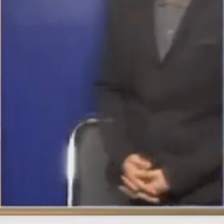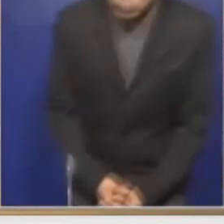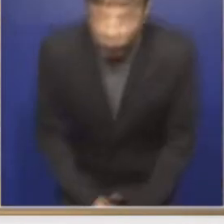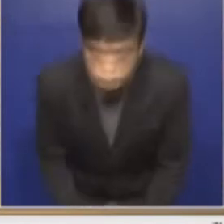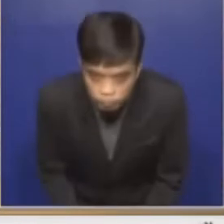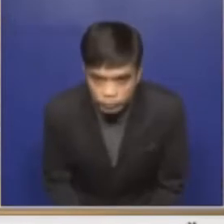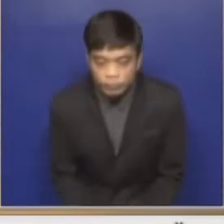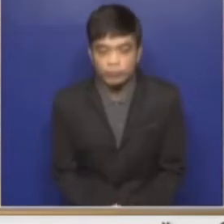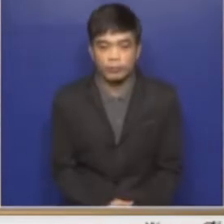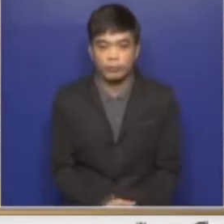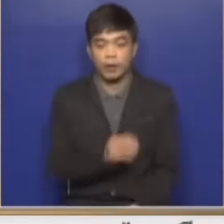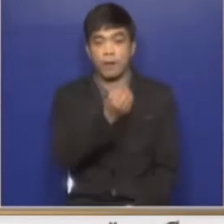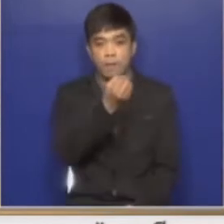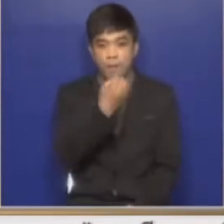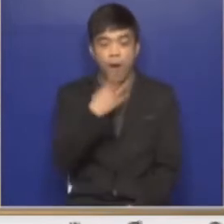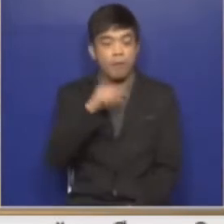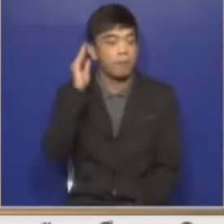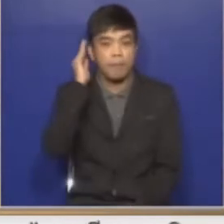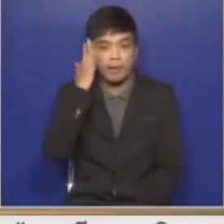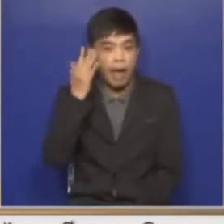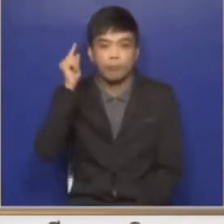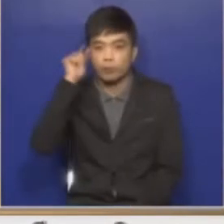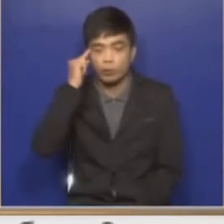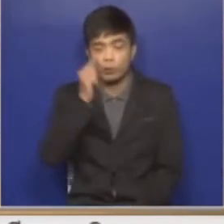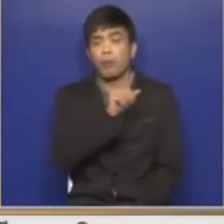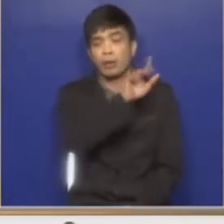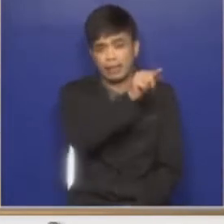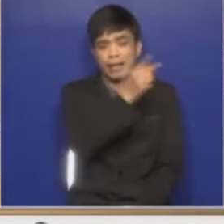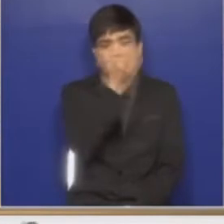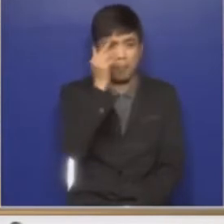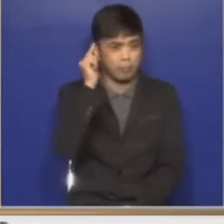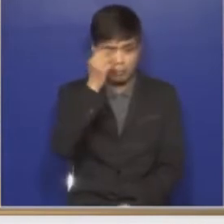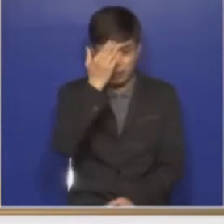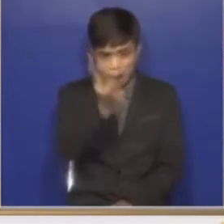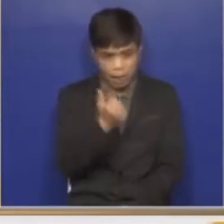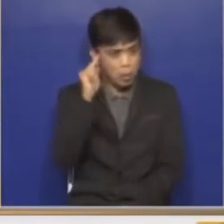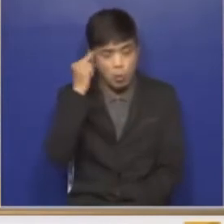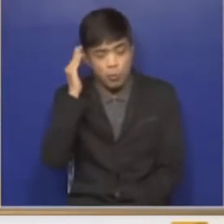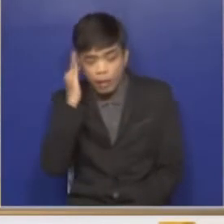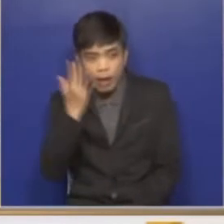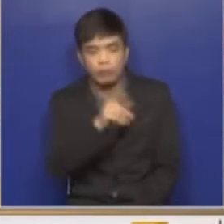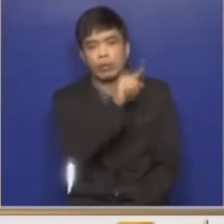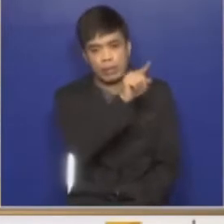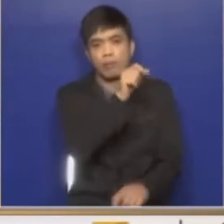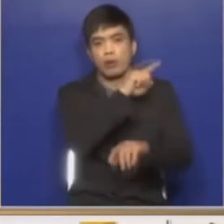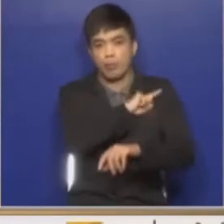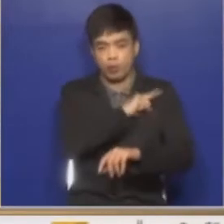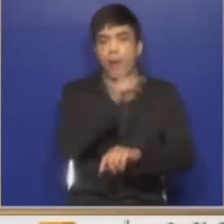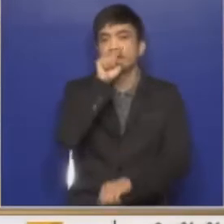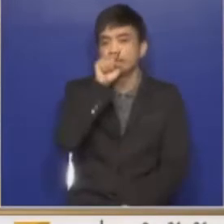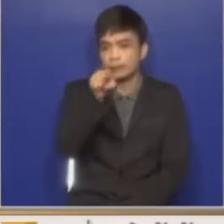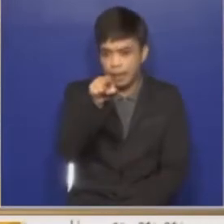ก็ในเมื่อท่านเนี่ยเป็นคนสั่งการนะครับให้มีการตรวจสอบเรื่องเนี้ยนะครับที่